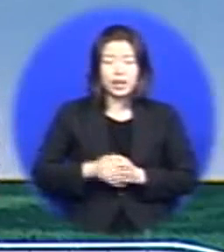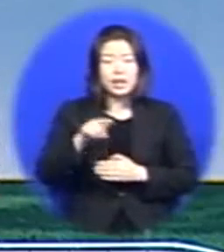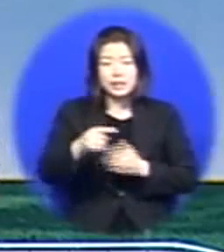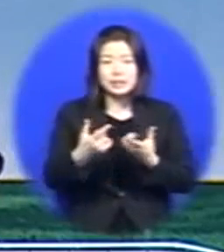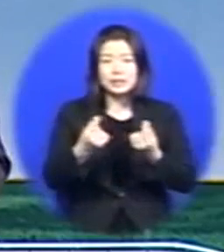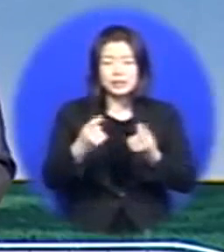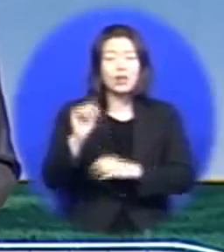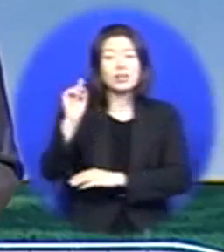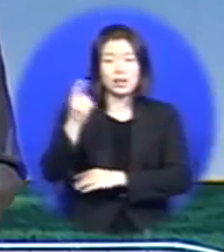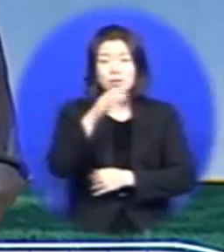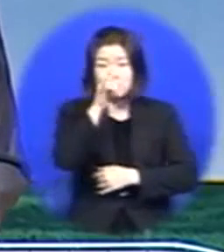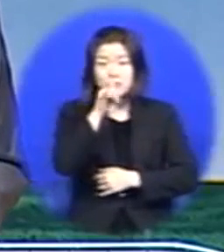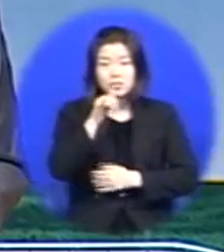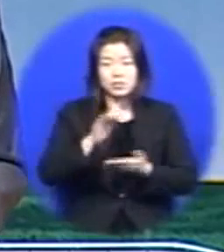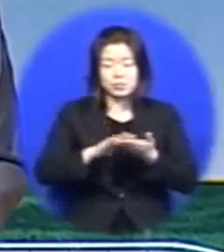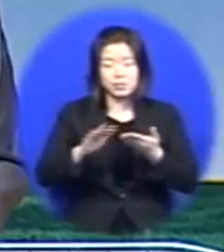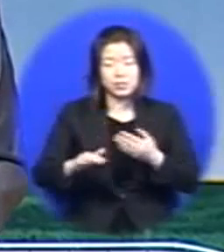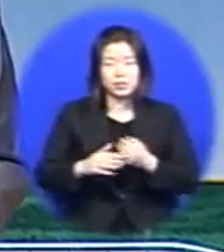그런 사람이 있습니다.